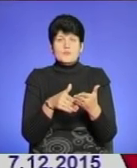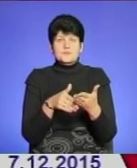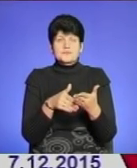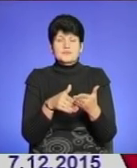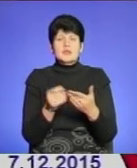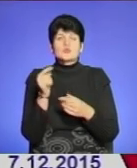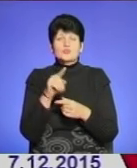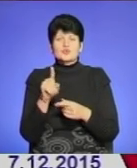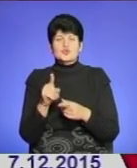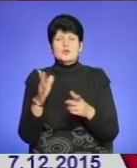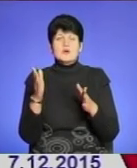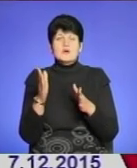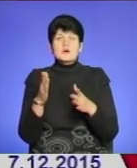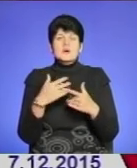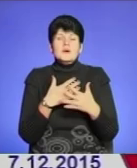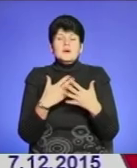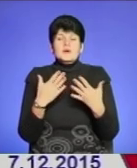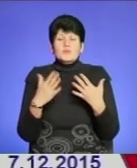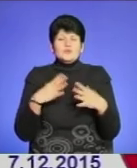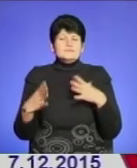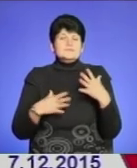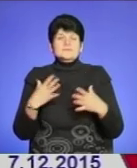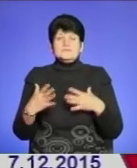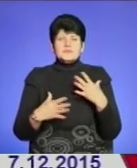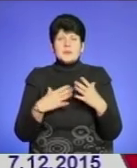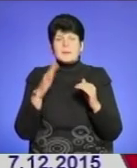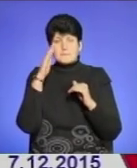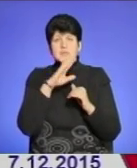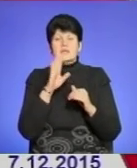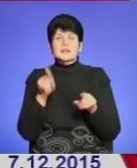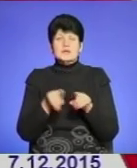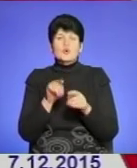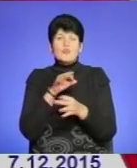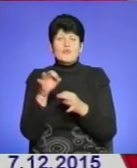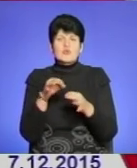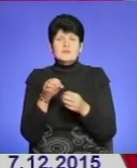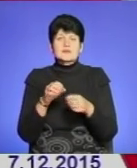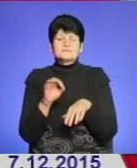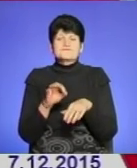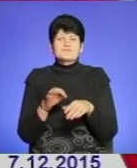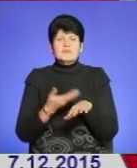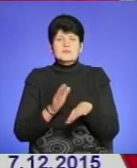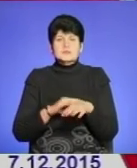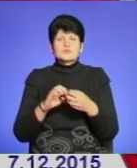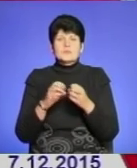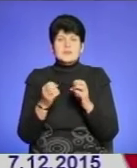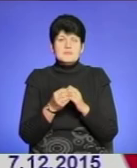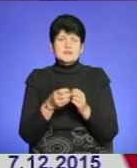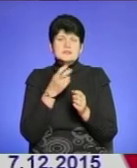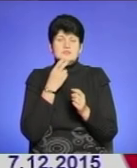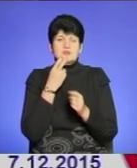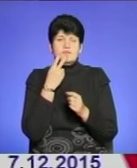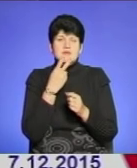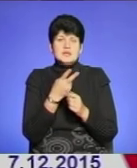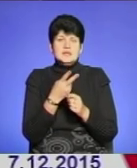те, що атмосфера на благодійному концерті була піднесена, батьки також обговорювали болючі для них проблеми. Зокрема, як насмішка виглядає для